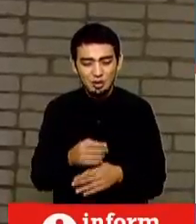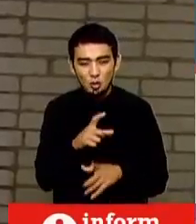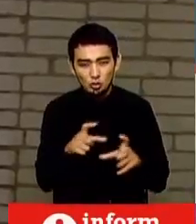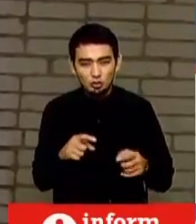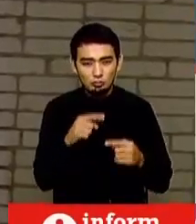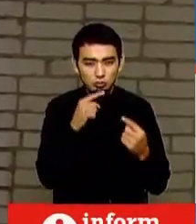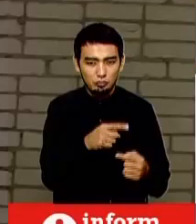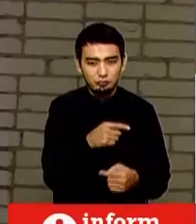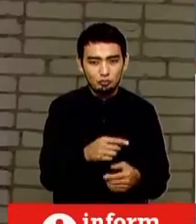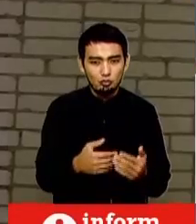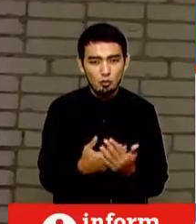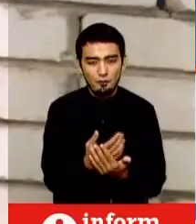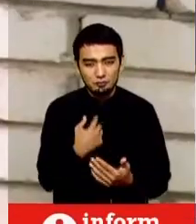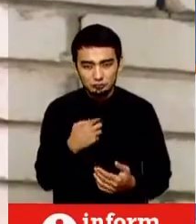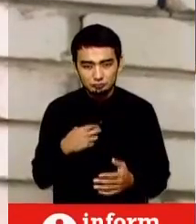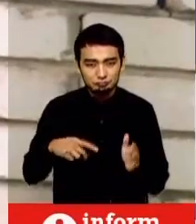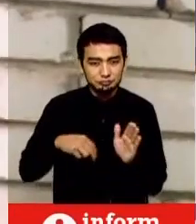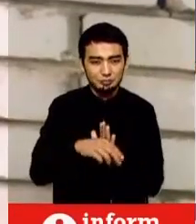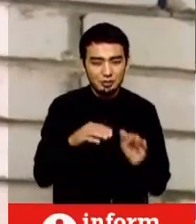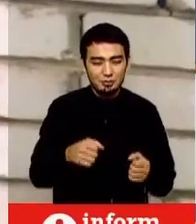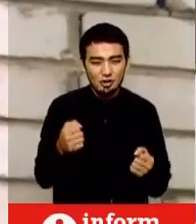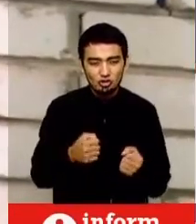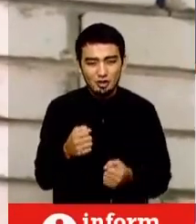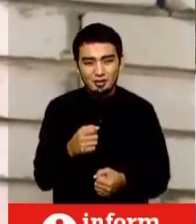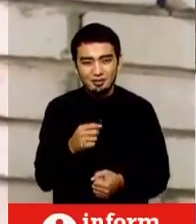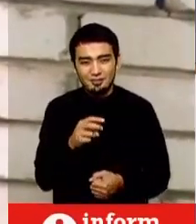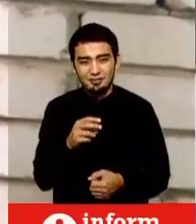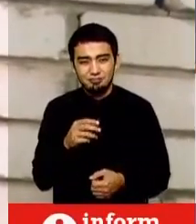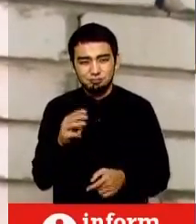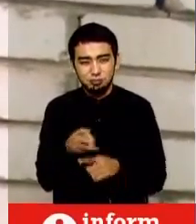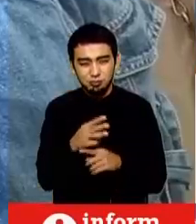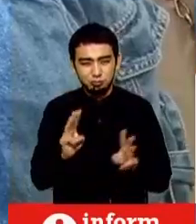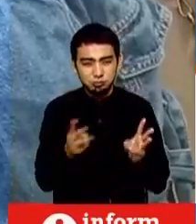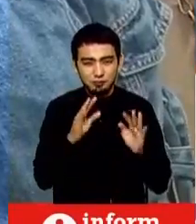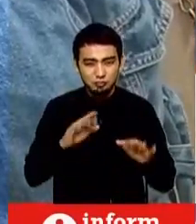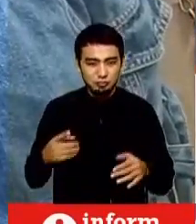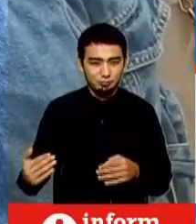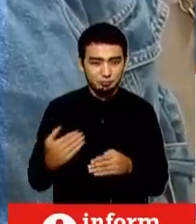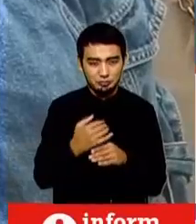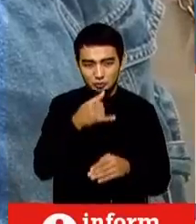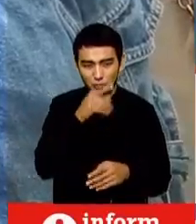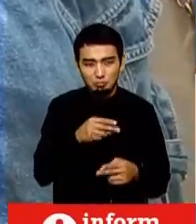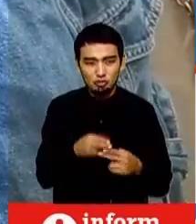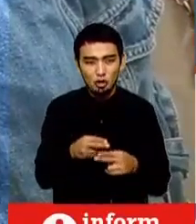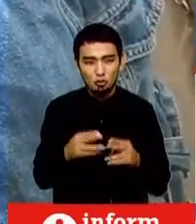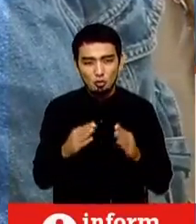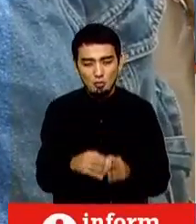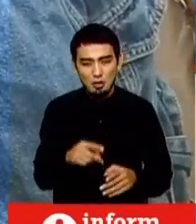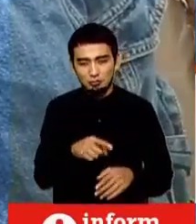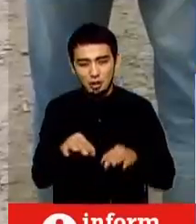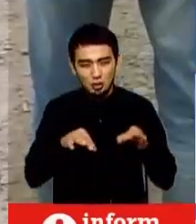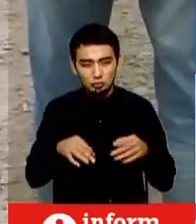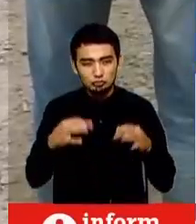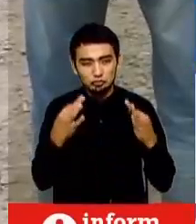новый объект закрывал им окна и мешал проезду пожарной машины. Что ответили на протест людей в отделе архитектуры, где выдали разрешение